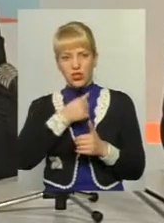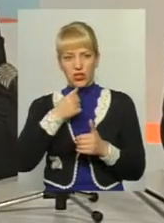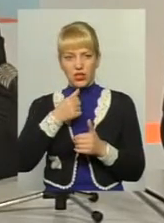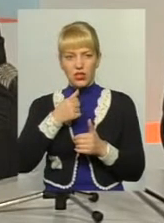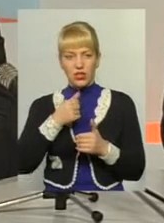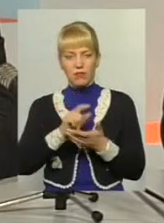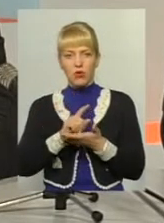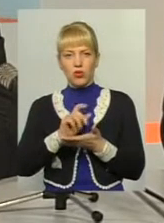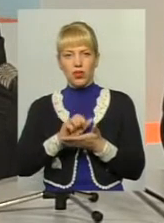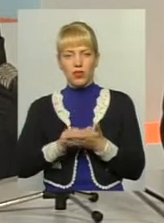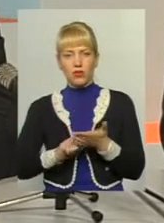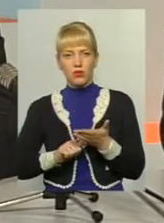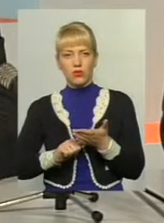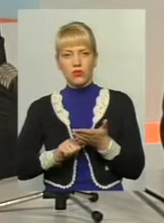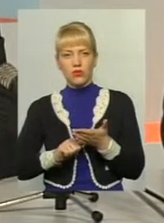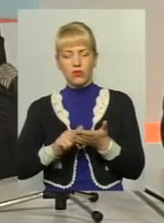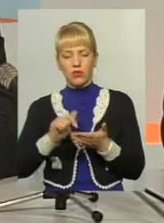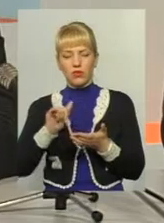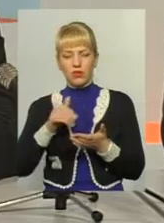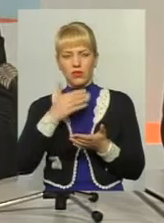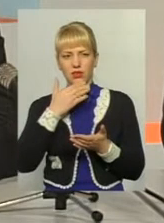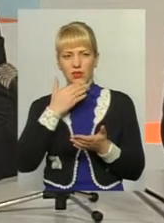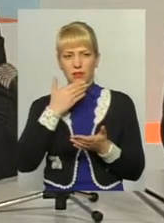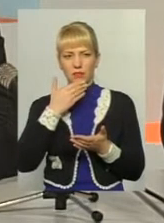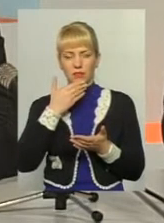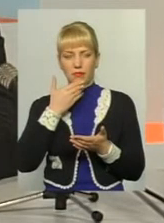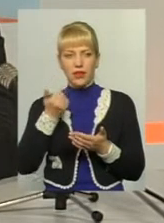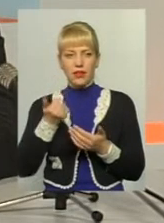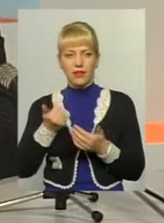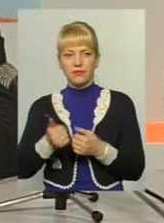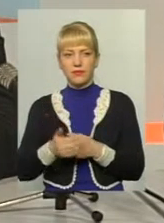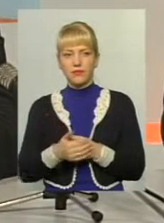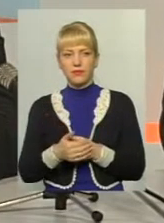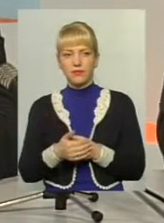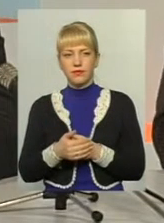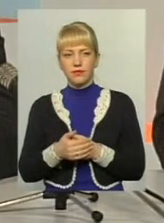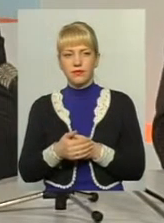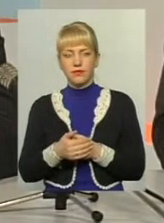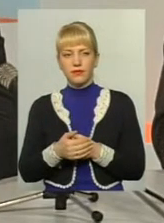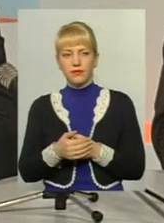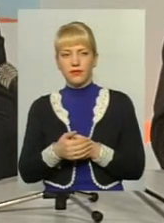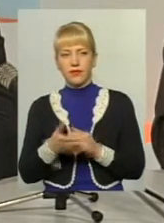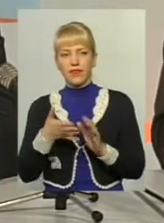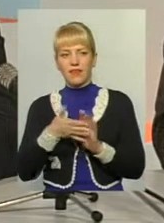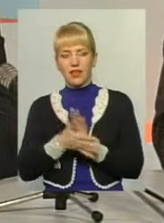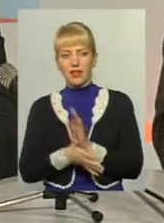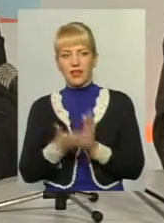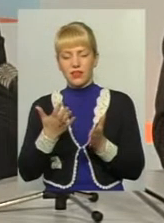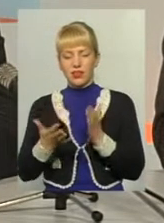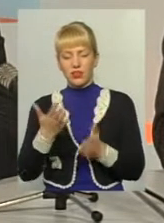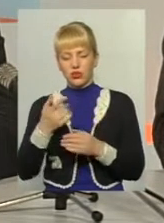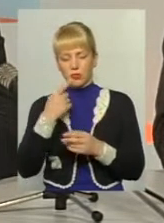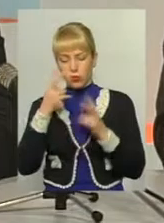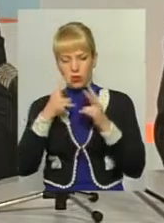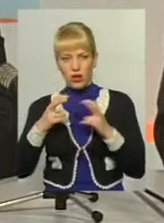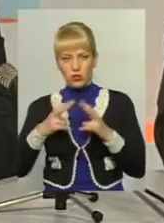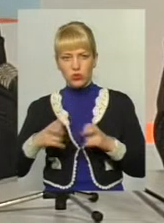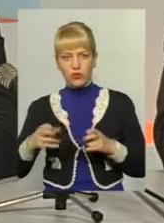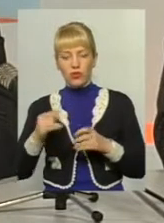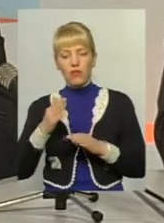ну, якщо взяти, порівняти, наприклад, якщо ОСББ, то є неприбуткова організація, в неї не